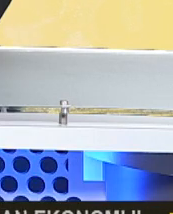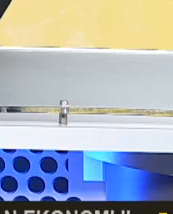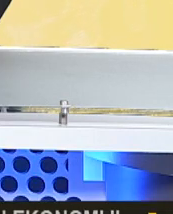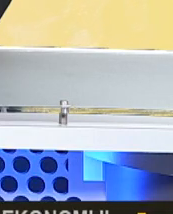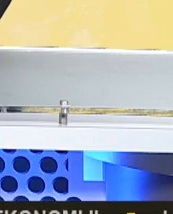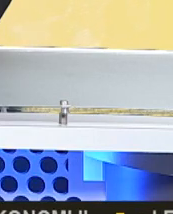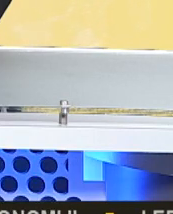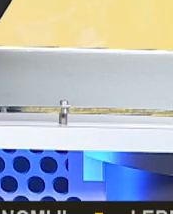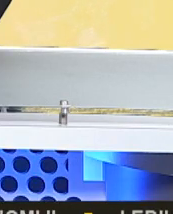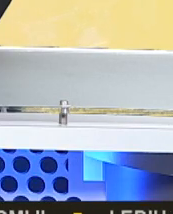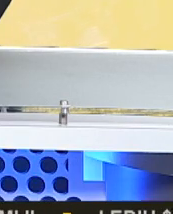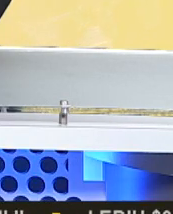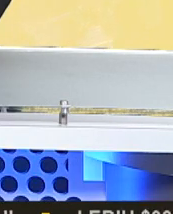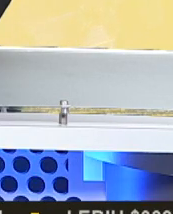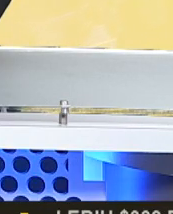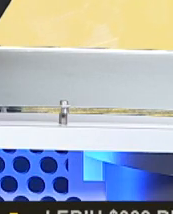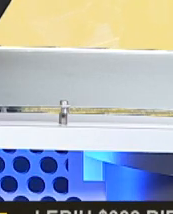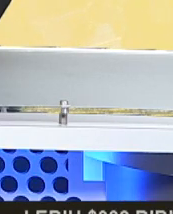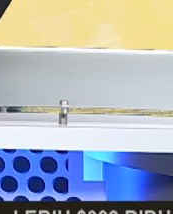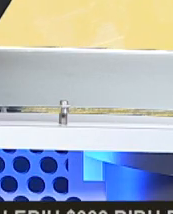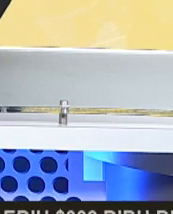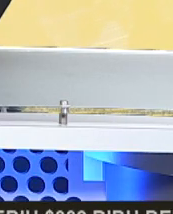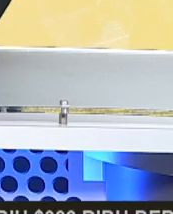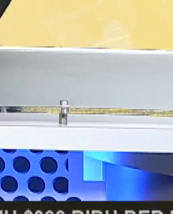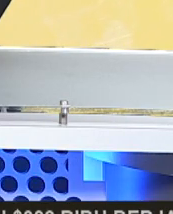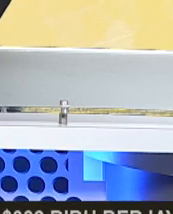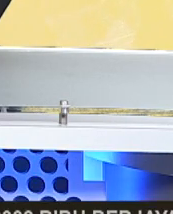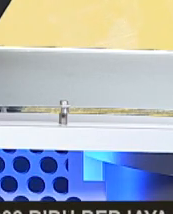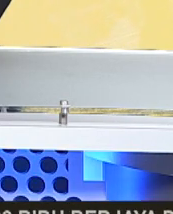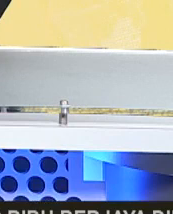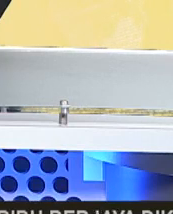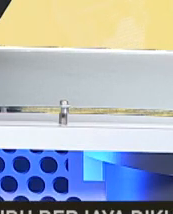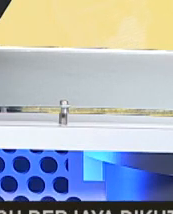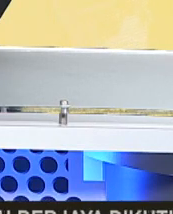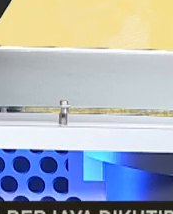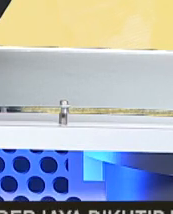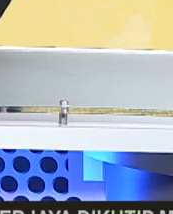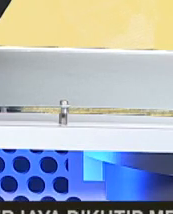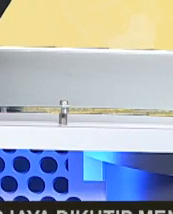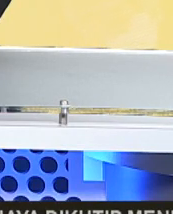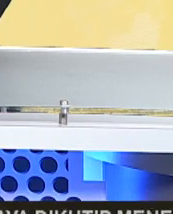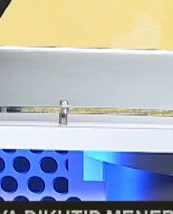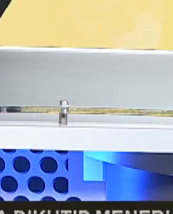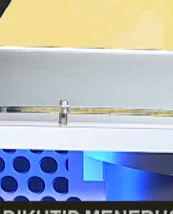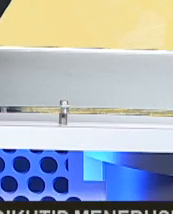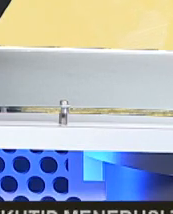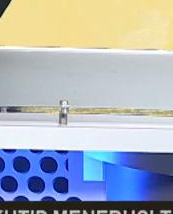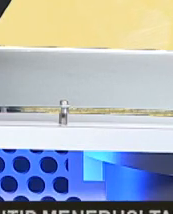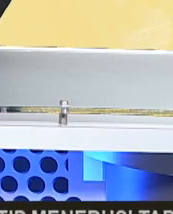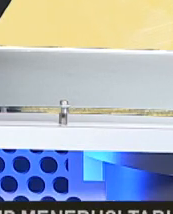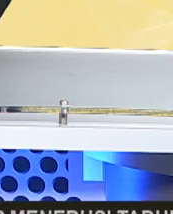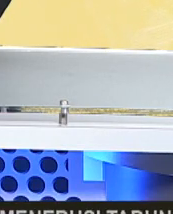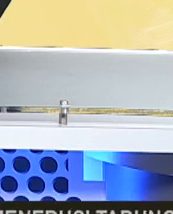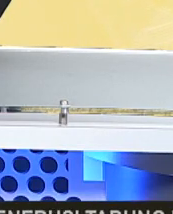Hai perkembangan sang Andhika putsal Brunei memulihkan berita sukan malam ini pasukan mdbi naik tangga teratas dalam saingan bagi